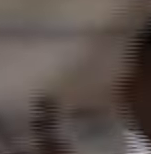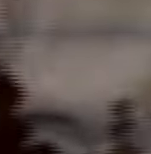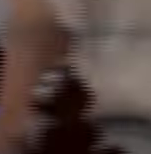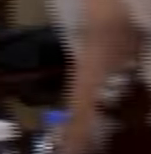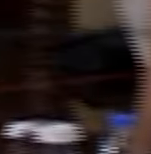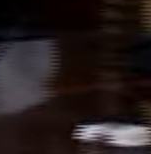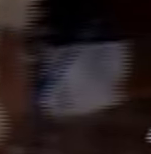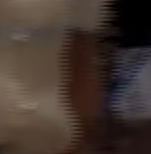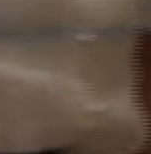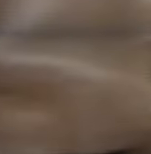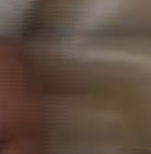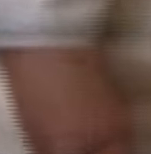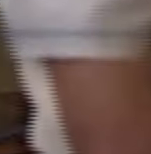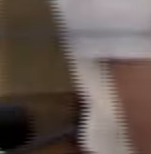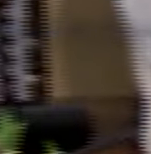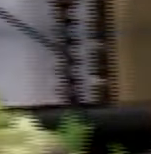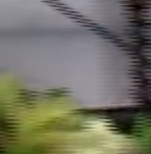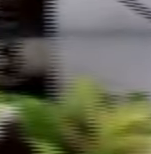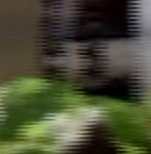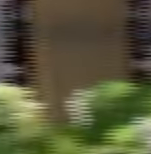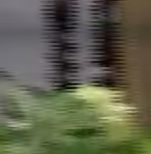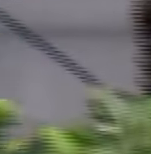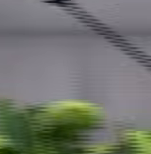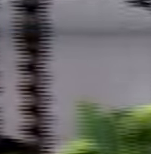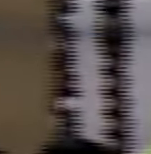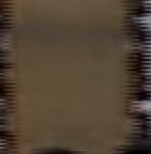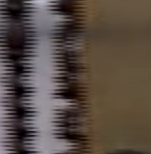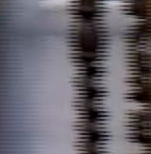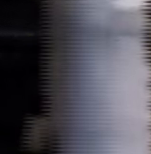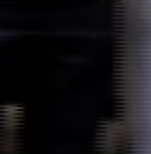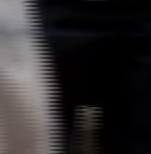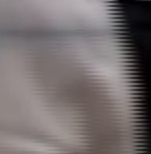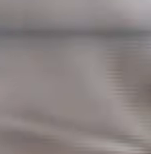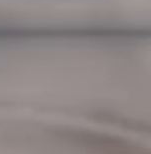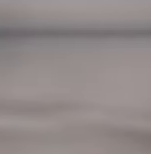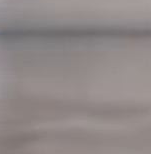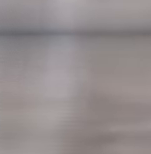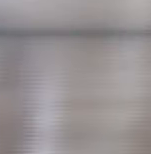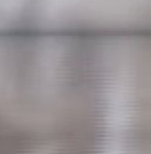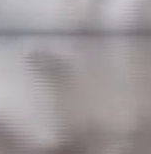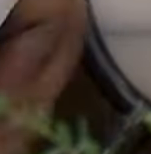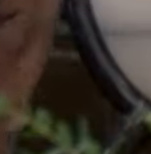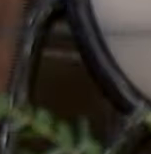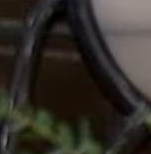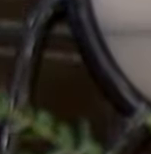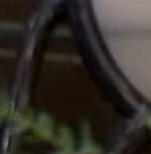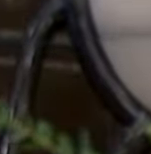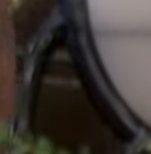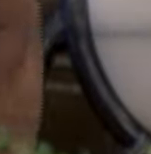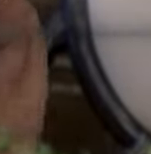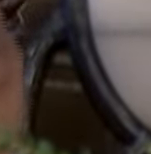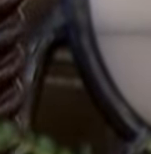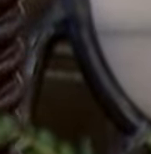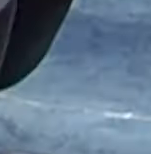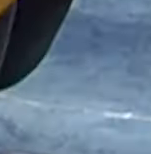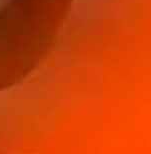Sa gitna ng mainit na tensyon sa politika, mga appointees ng Pangulo, re-reviewin ng palasyo ang